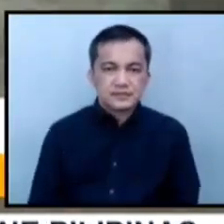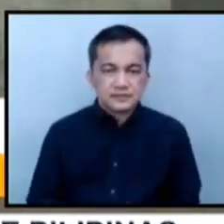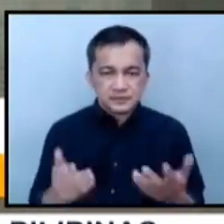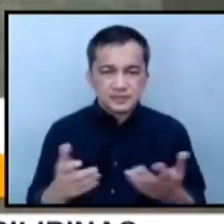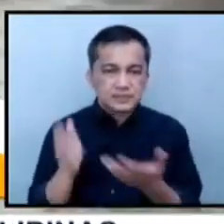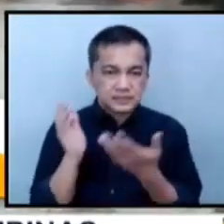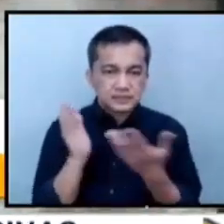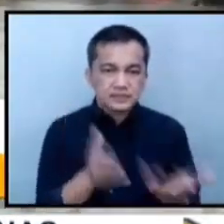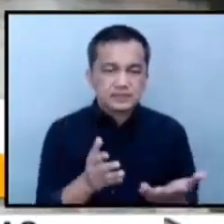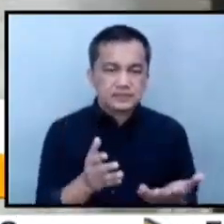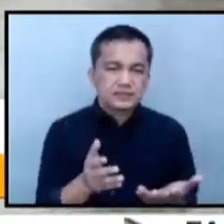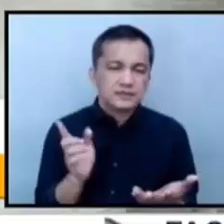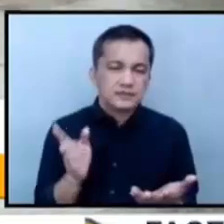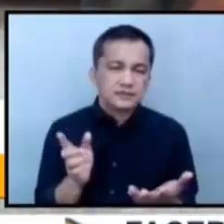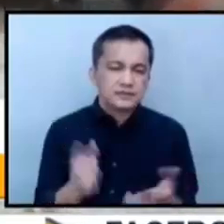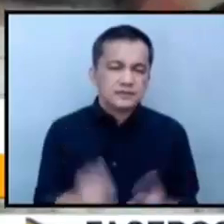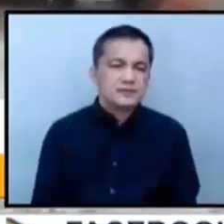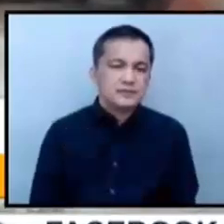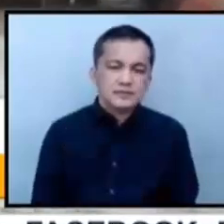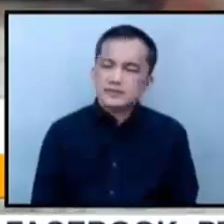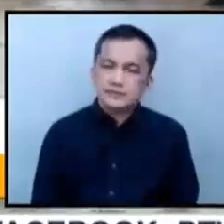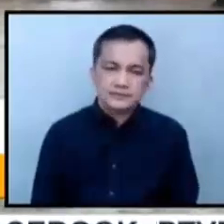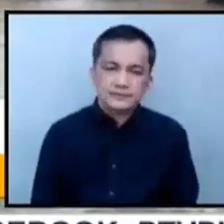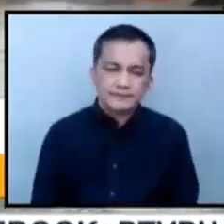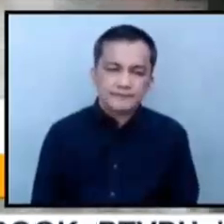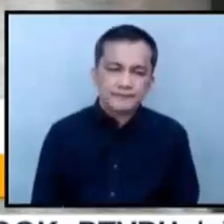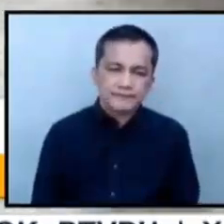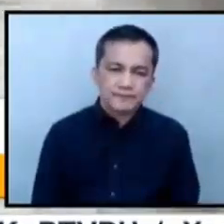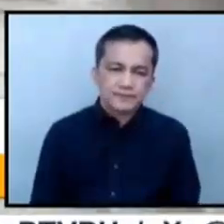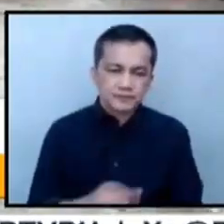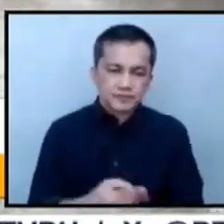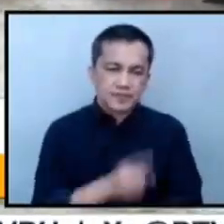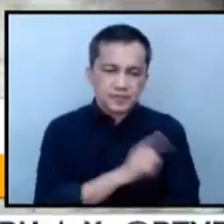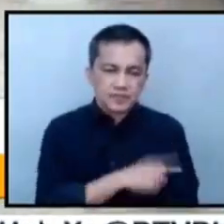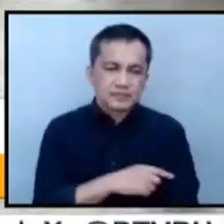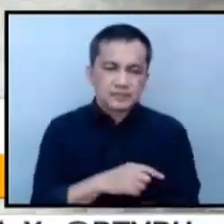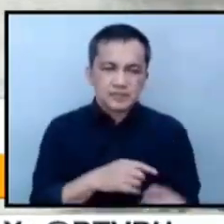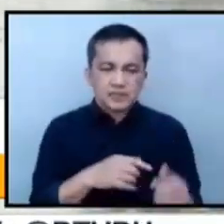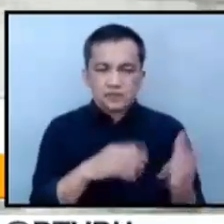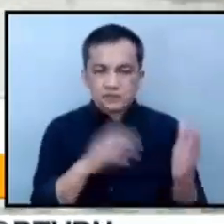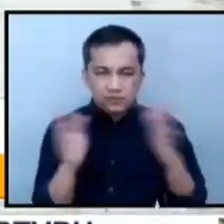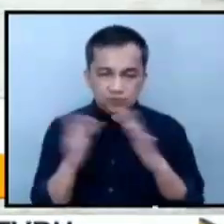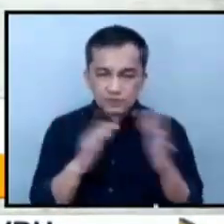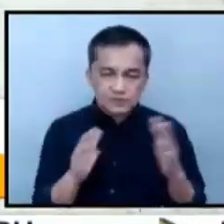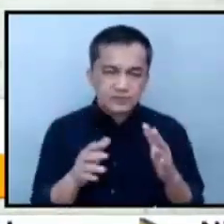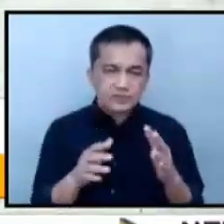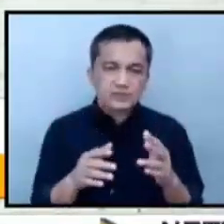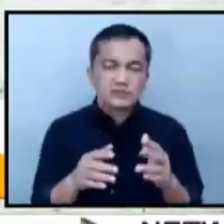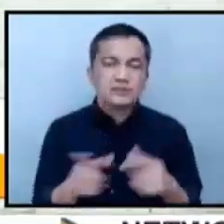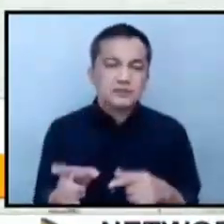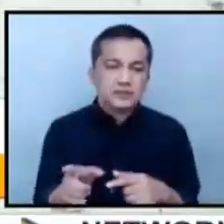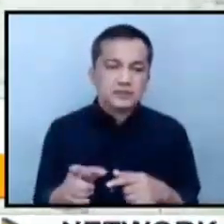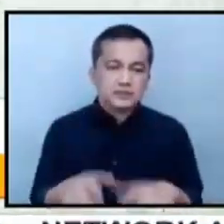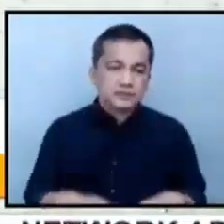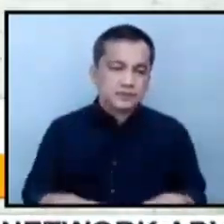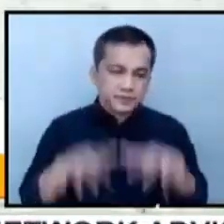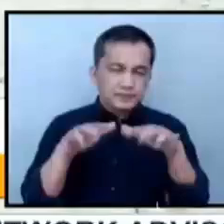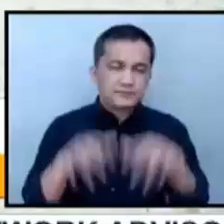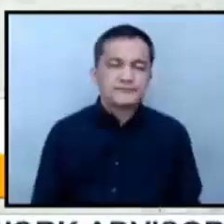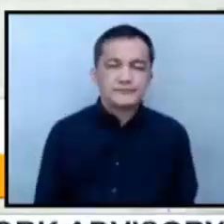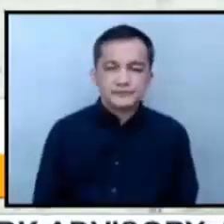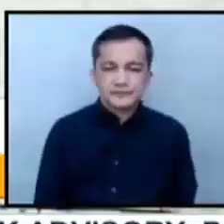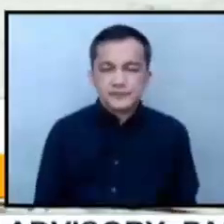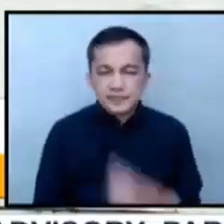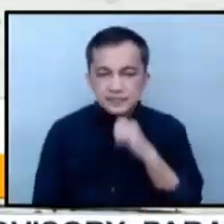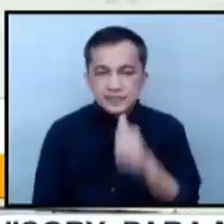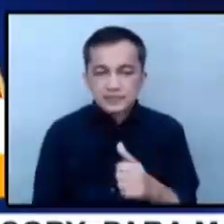ng napaka napakalakas na ulan at hangin at napakalaking baha hindi lamang sa Metro Manila